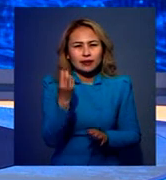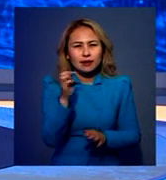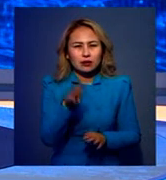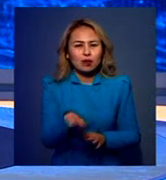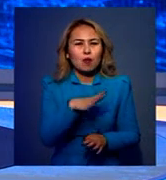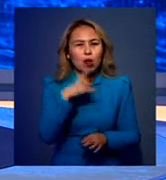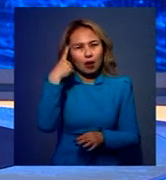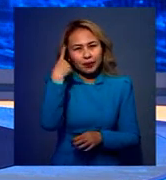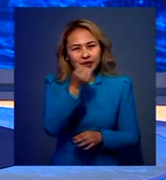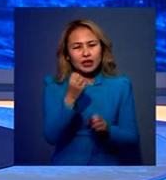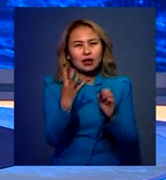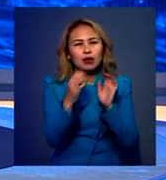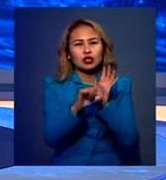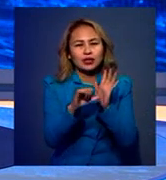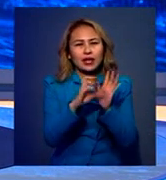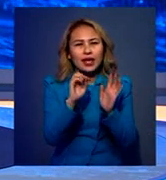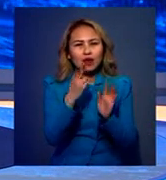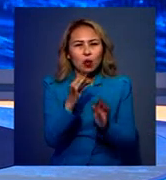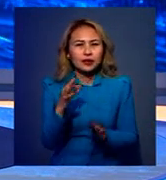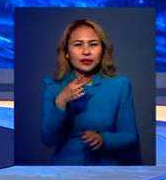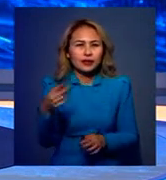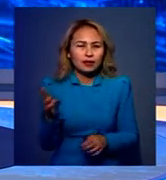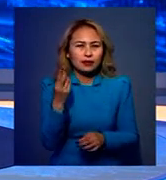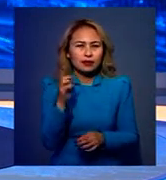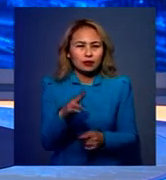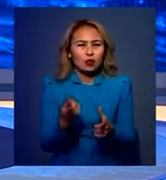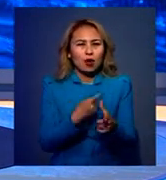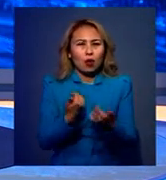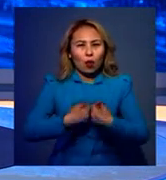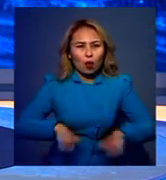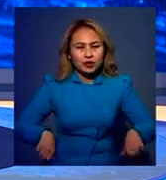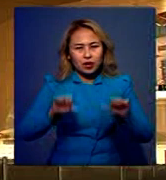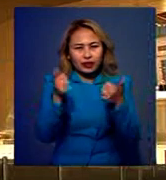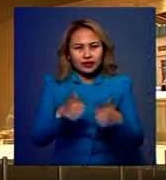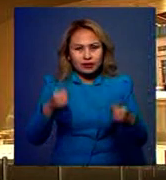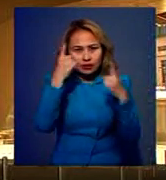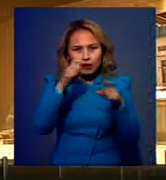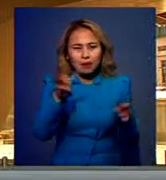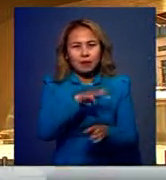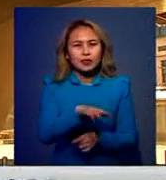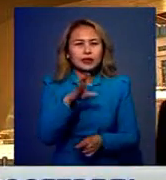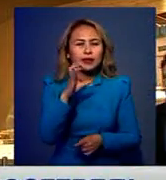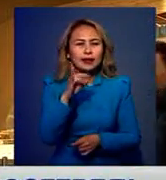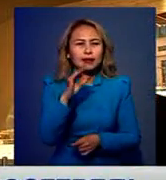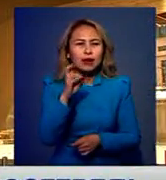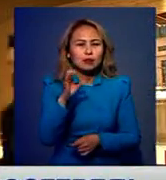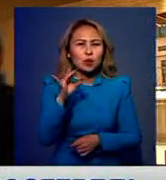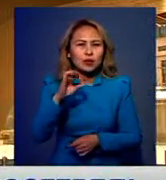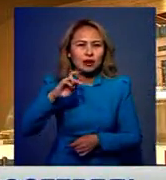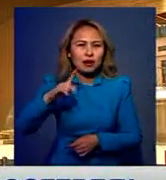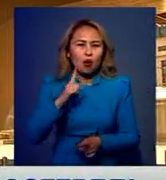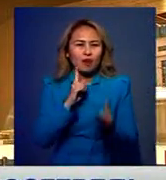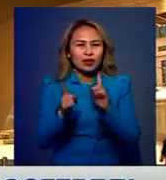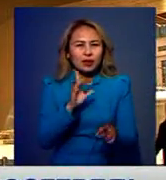хабарлама үшін 6 евроценттен артық болмайды. Бұл туралы Еурокомиссияның ресми өкілі Маргаритис Хинас Брюссельде өткен